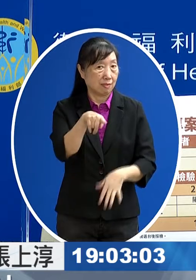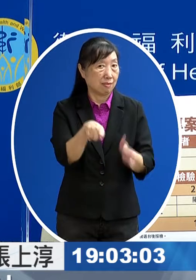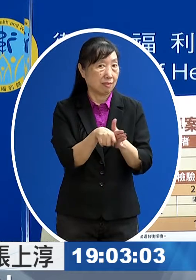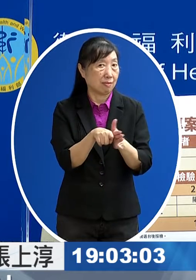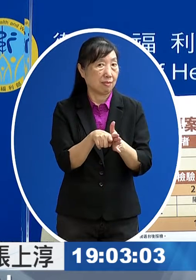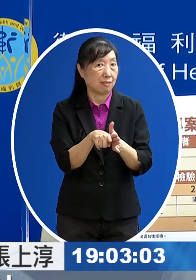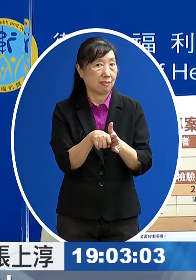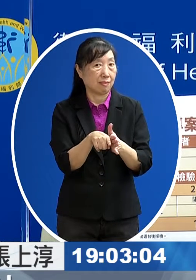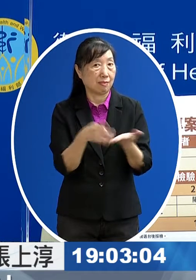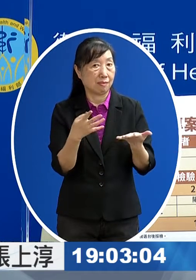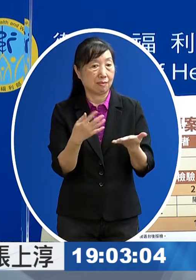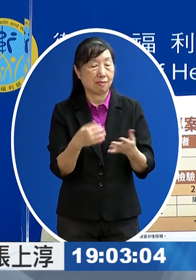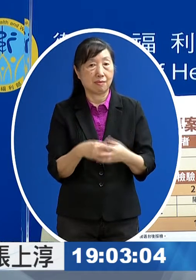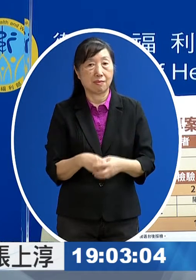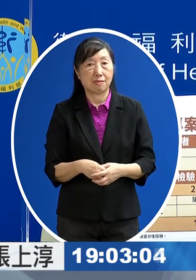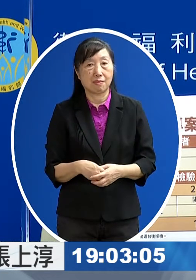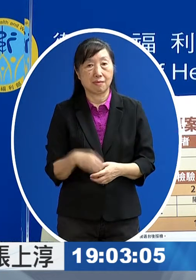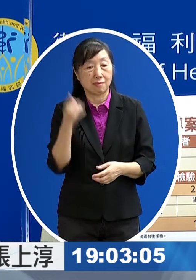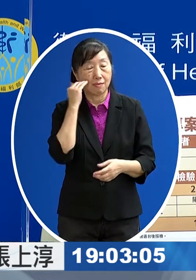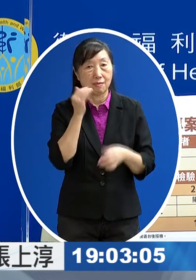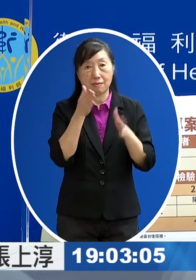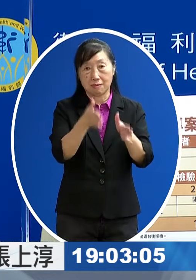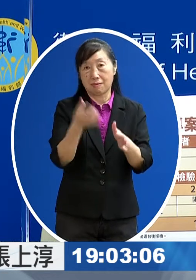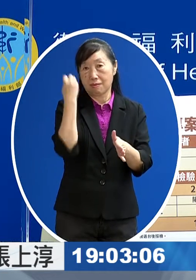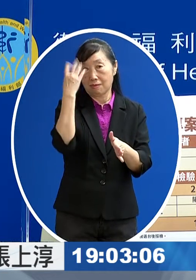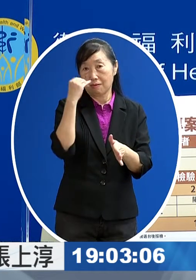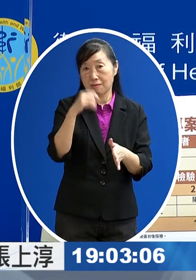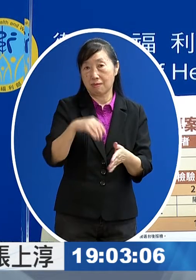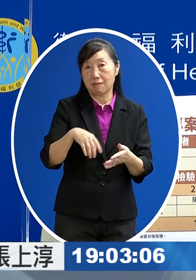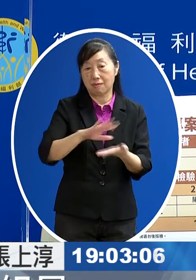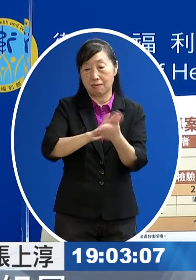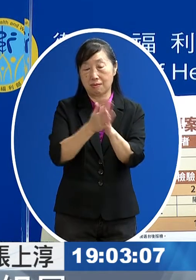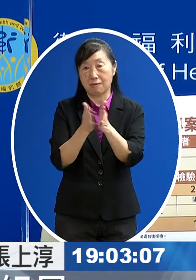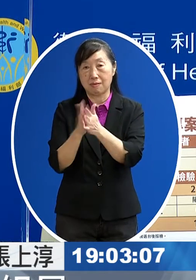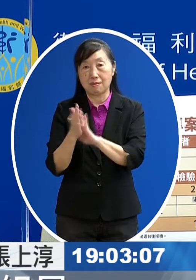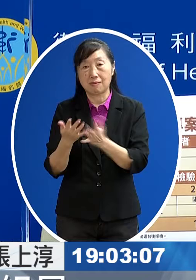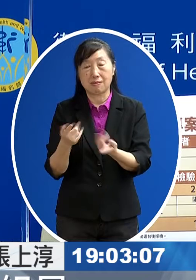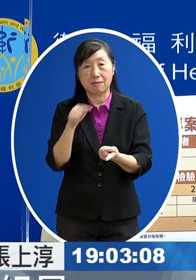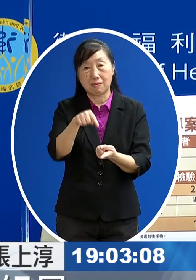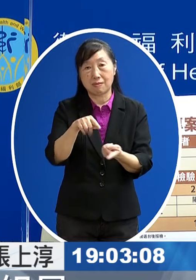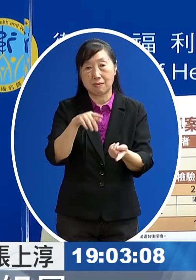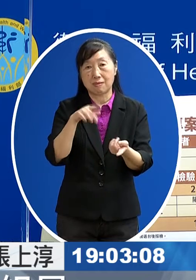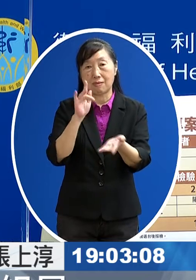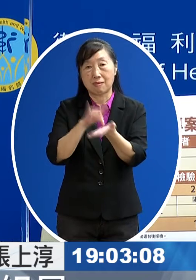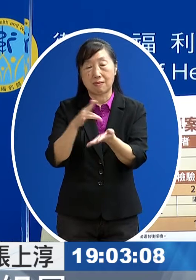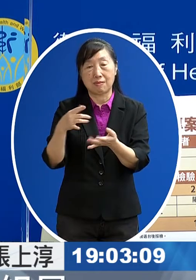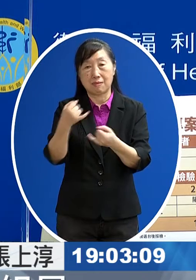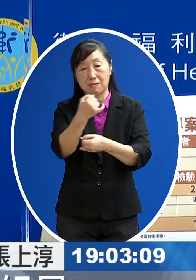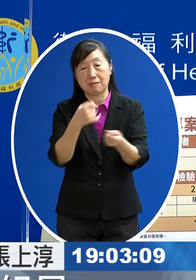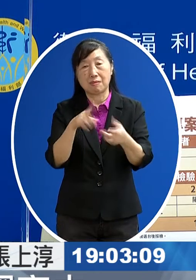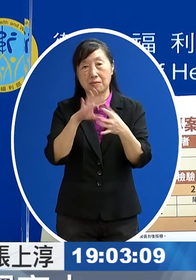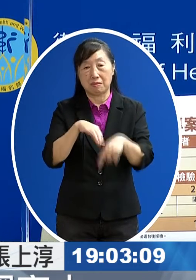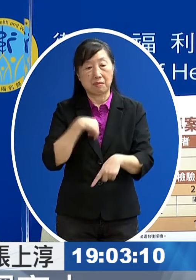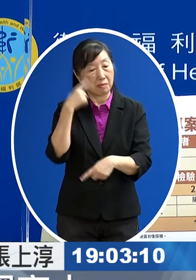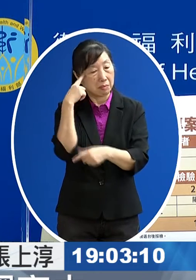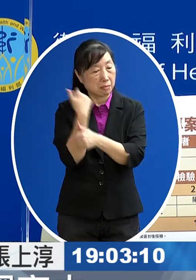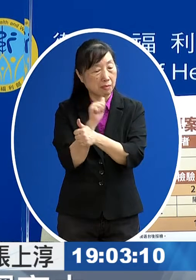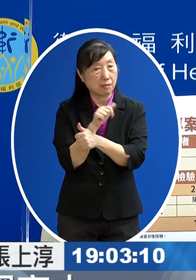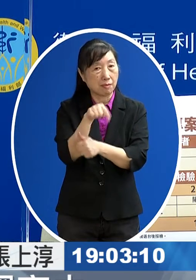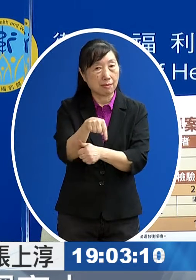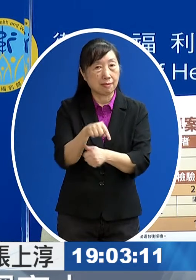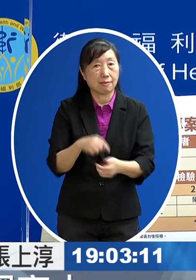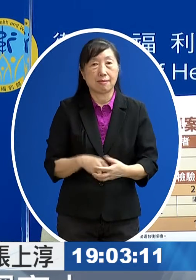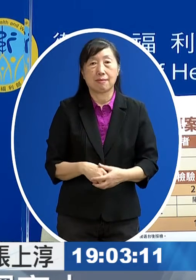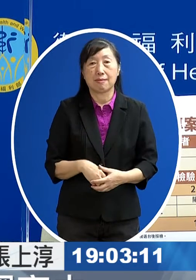反而是加上针对新的变种病毒株，我们确实是要考虑机组员经常的这样飞